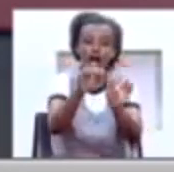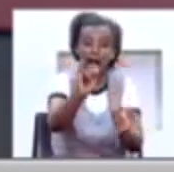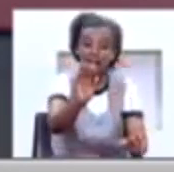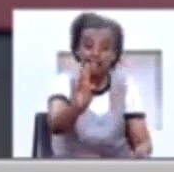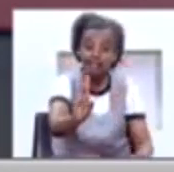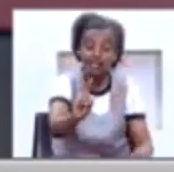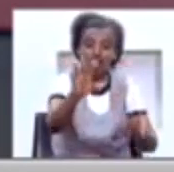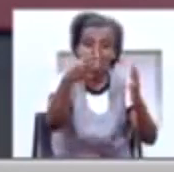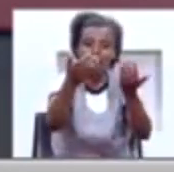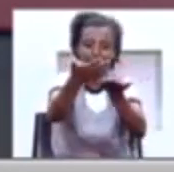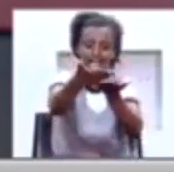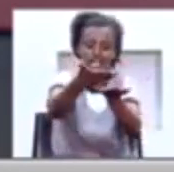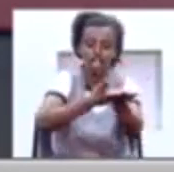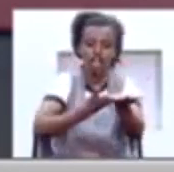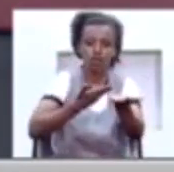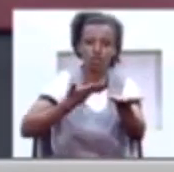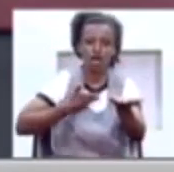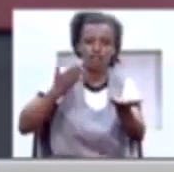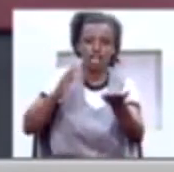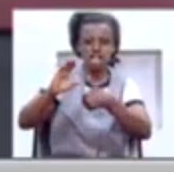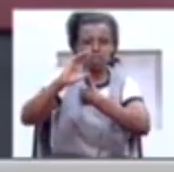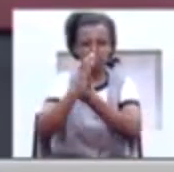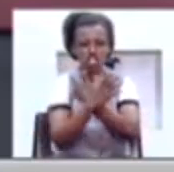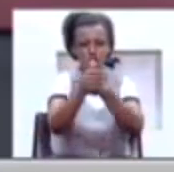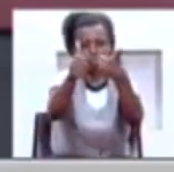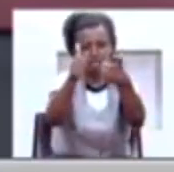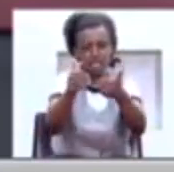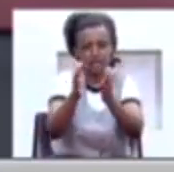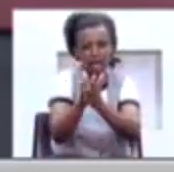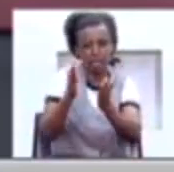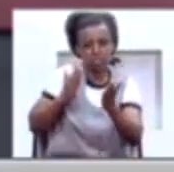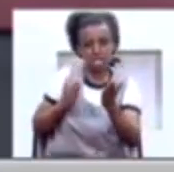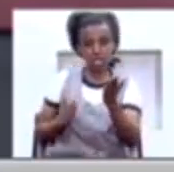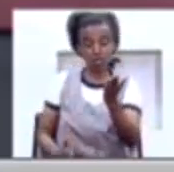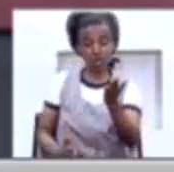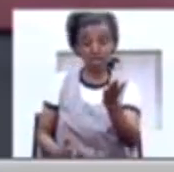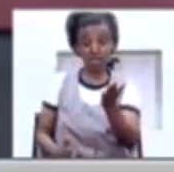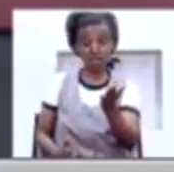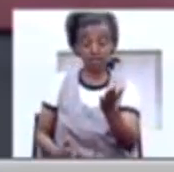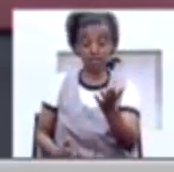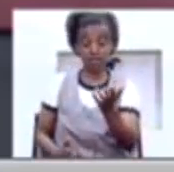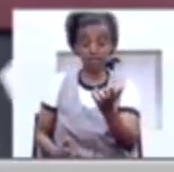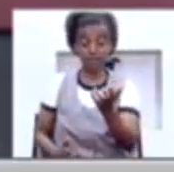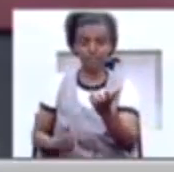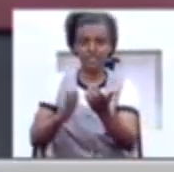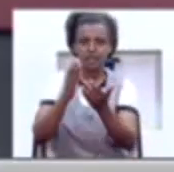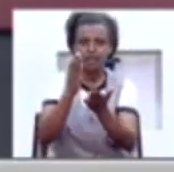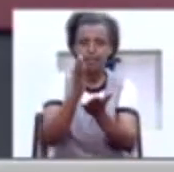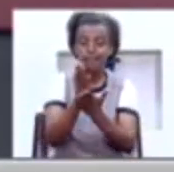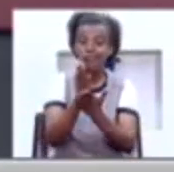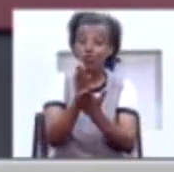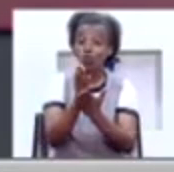indangamuntu n'iki cyemezo cy'uko ufite imico myiza n'imyitwarire iki rero rwose cyabaye